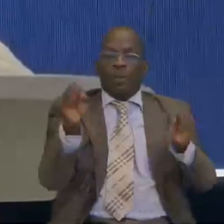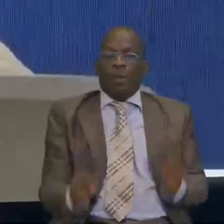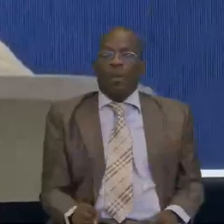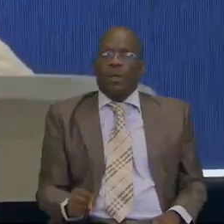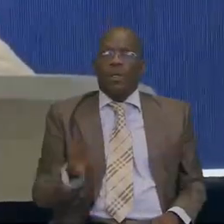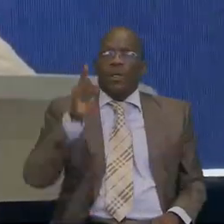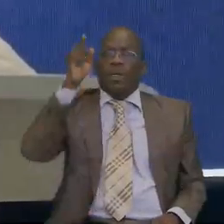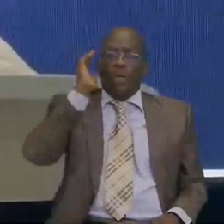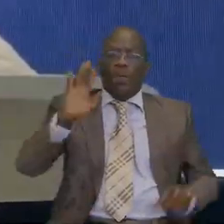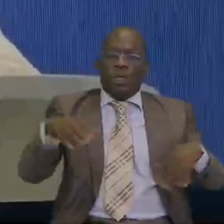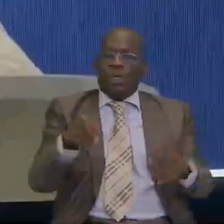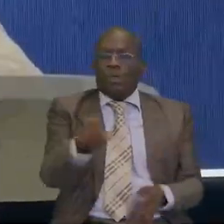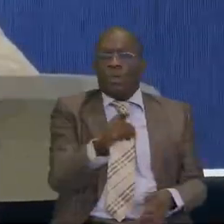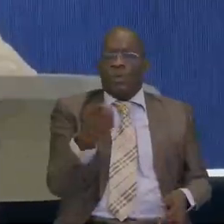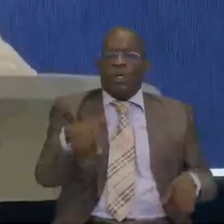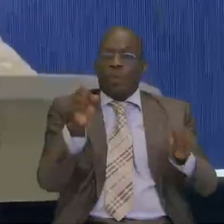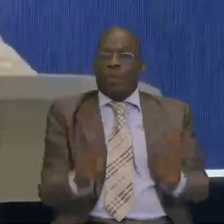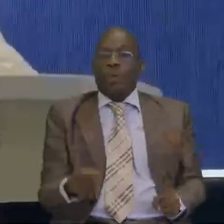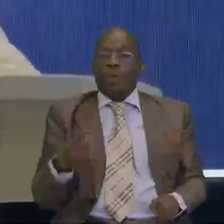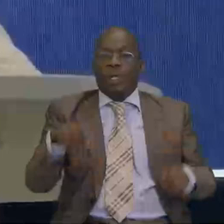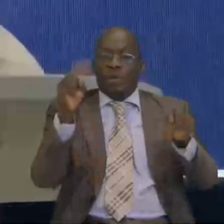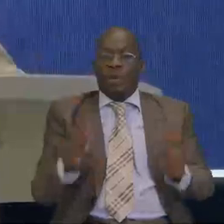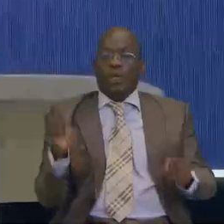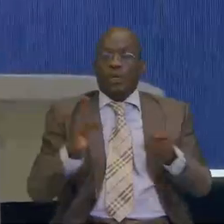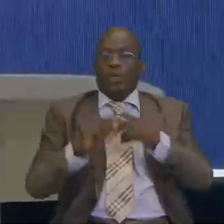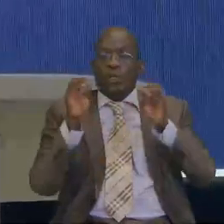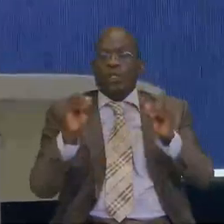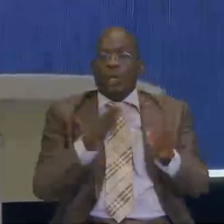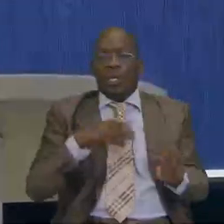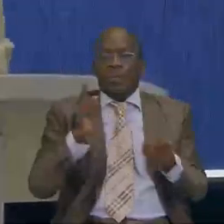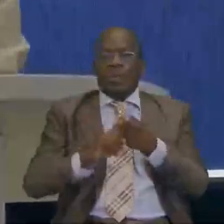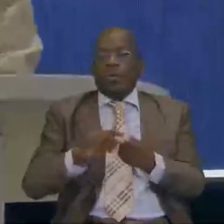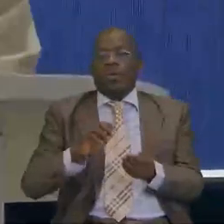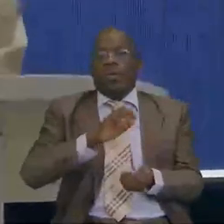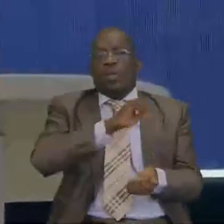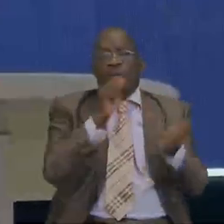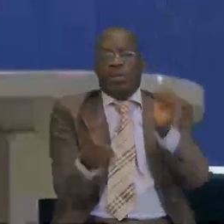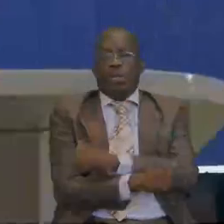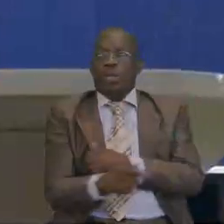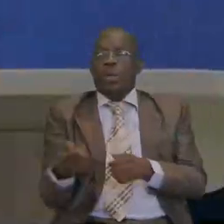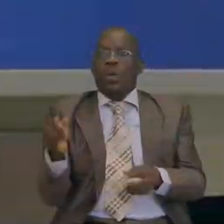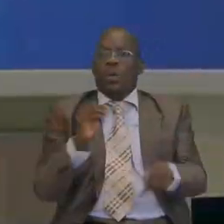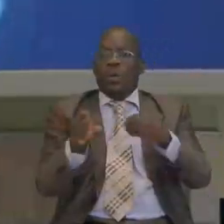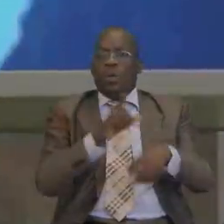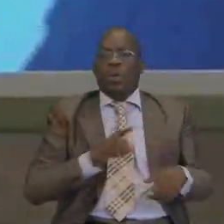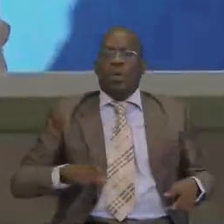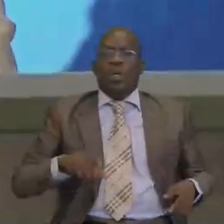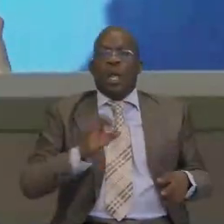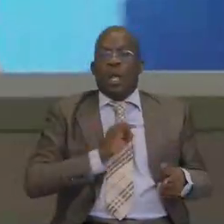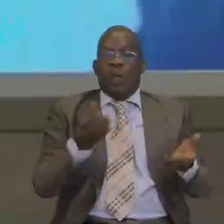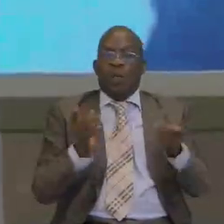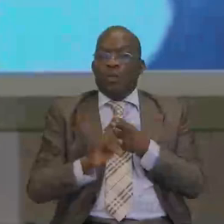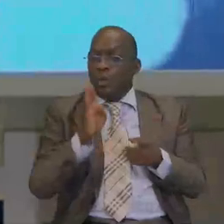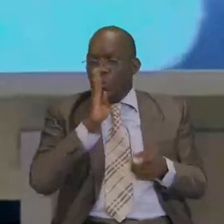donné la puissance. La puissance pour enseigner et transformer. Seigneur, je veux être un vrai enseignant